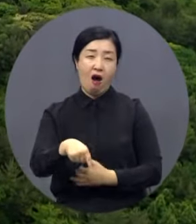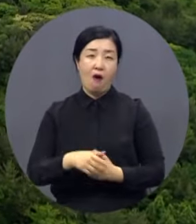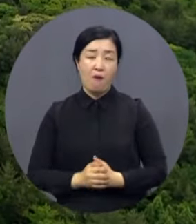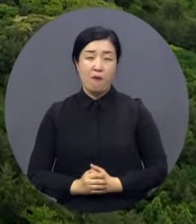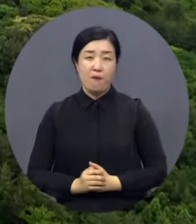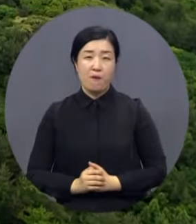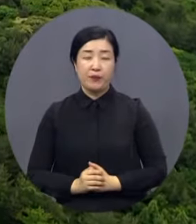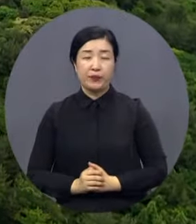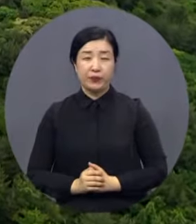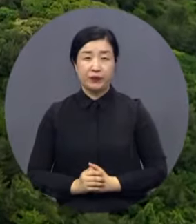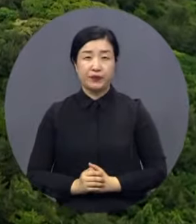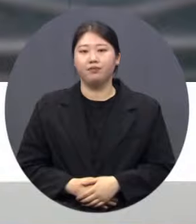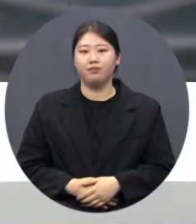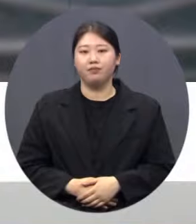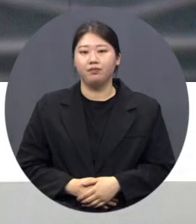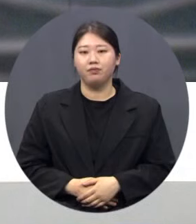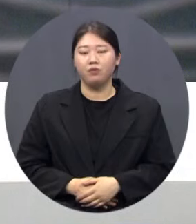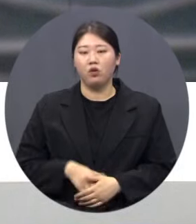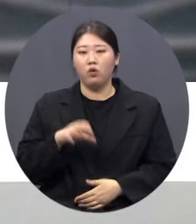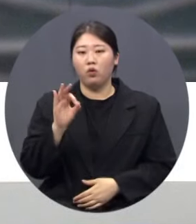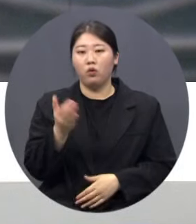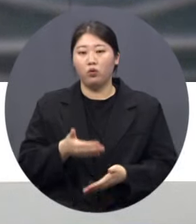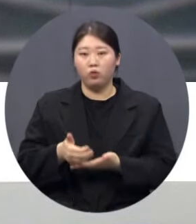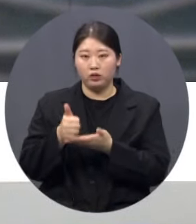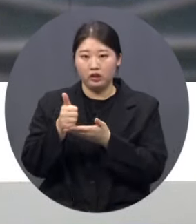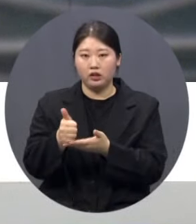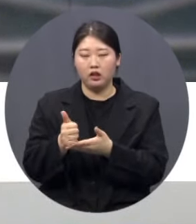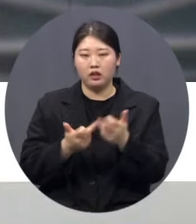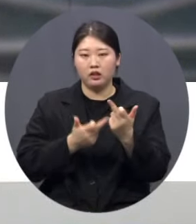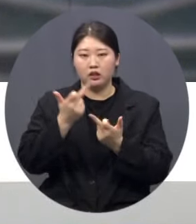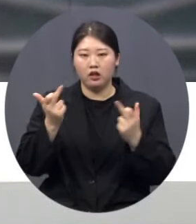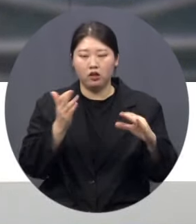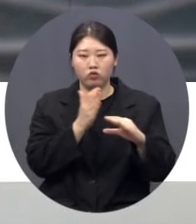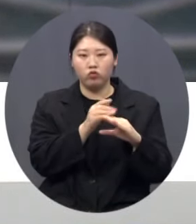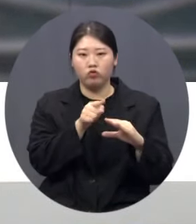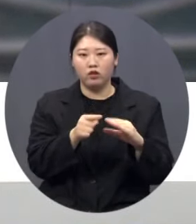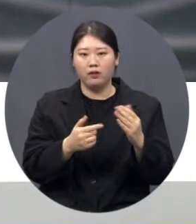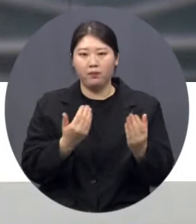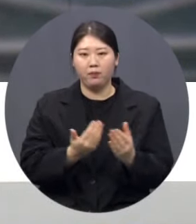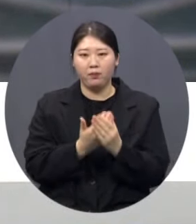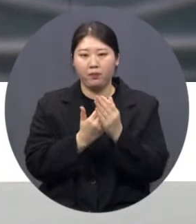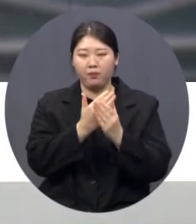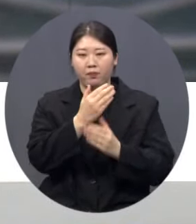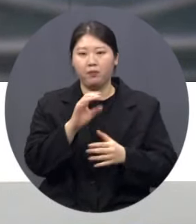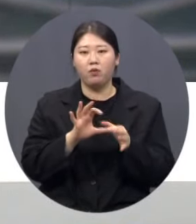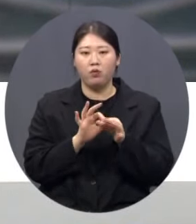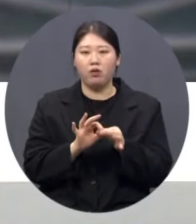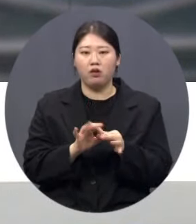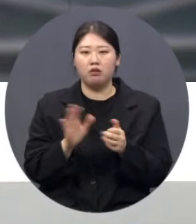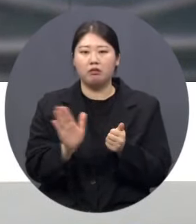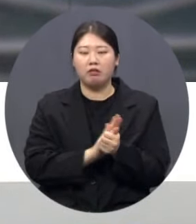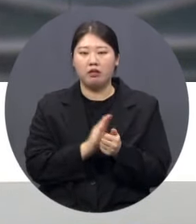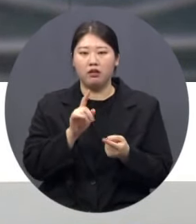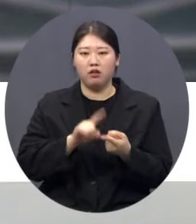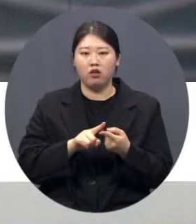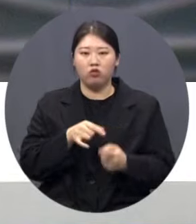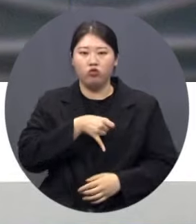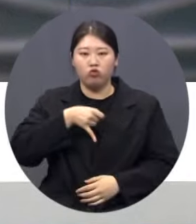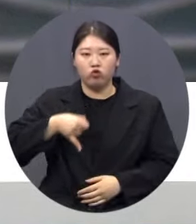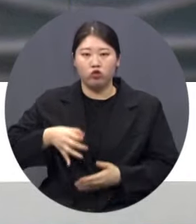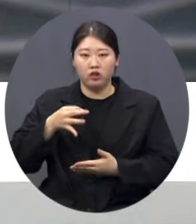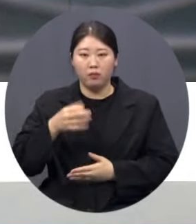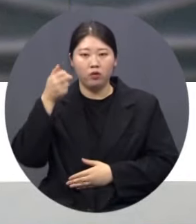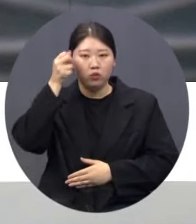뉴스 조인입니다 오영훈 제주도지사가 중산간 난개발과 특해 논란 일고 있는 중국 자본의 리조트를